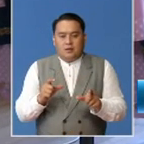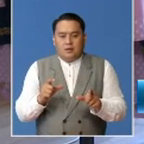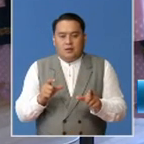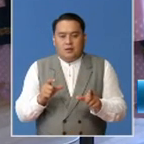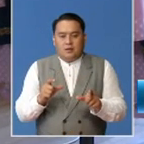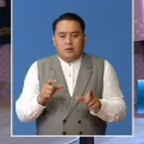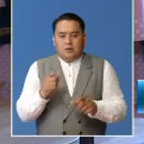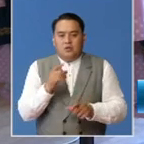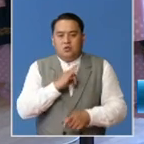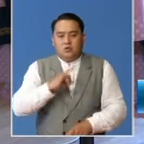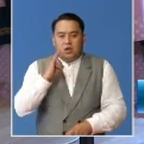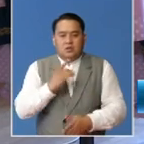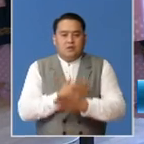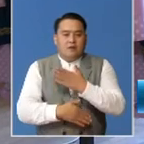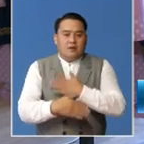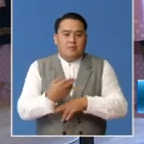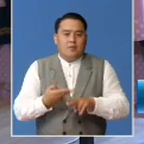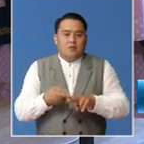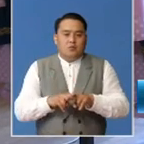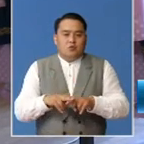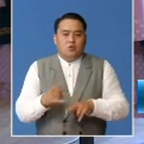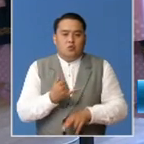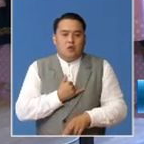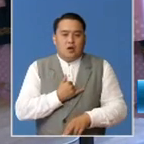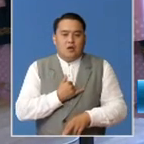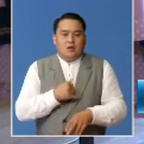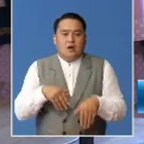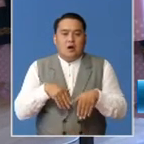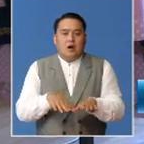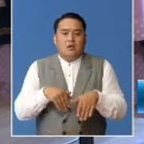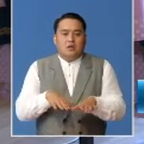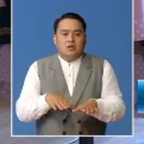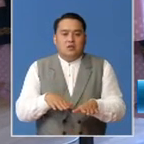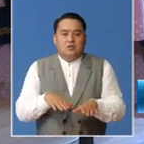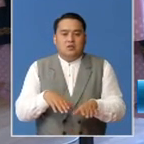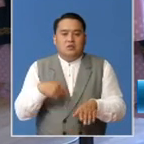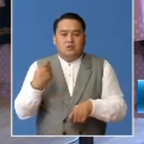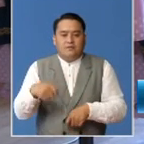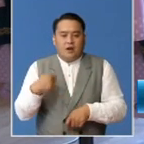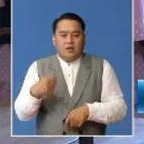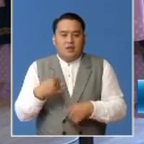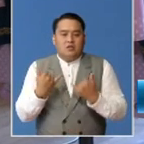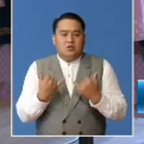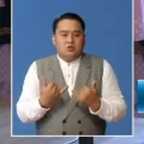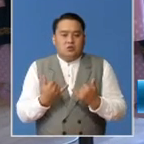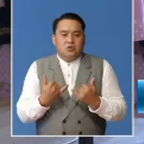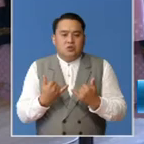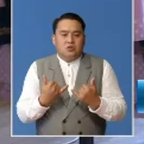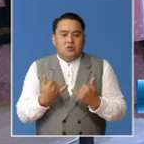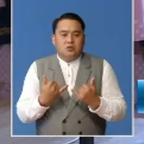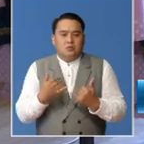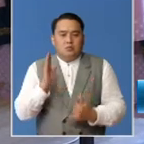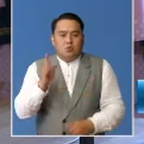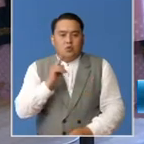женщин с инвалидностью, потому что у нас работает ателье. Швейная сейчас будет